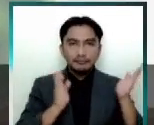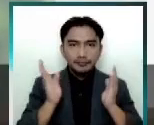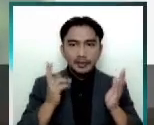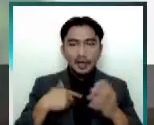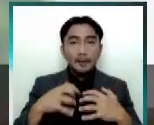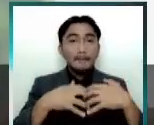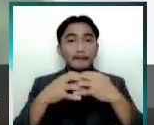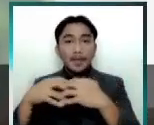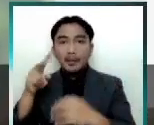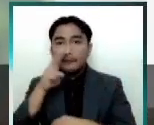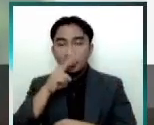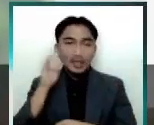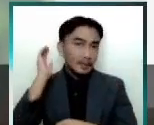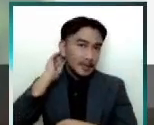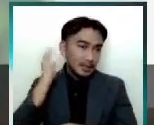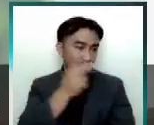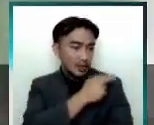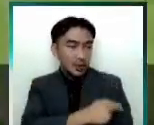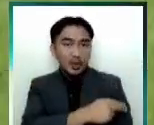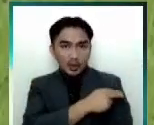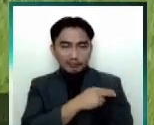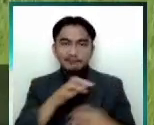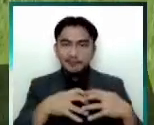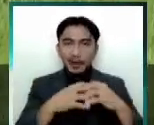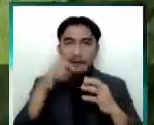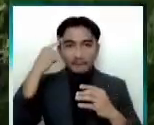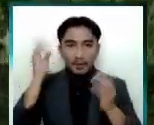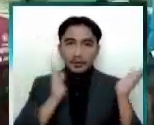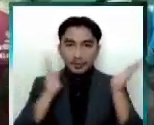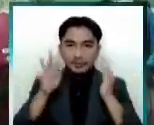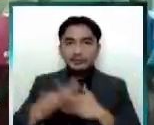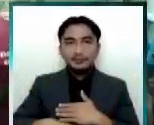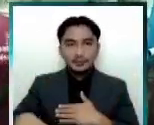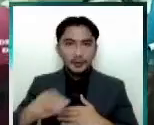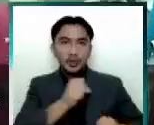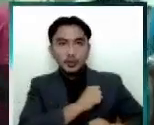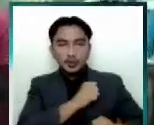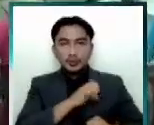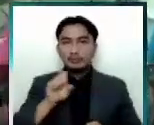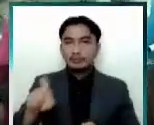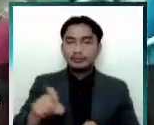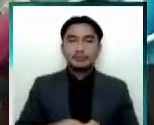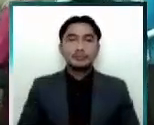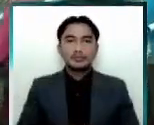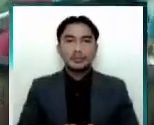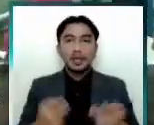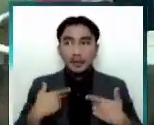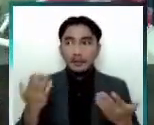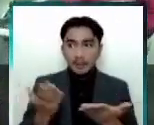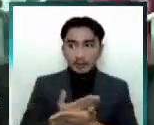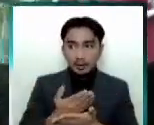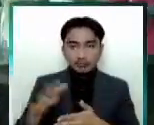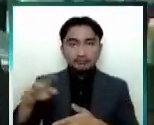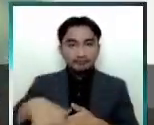na ilalaan natin para sa ating mga veterano. Kinilala rin ng Pangulo ang mga aniyay bagong bayani, ang mga